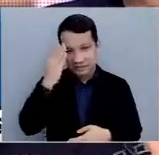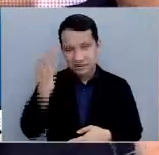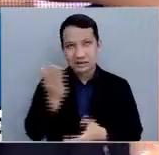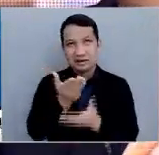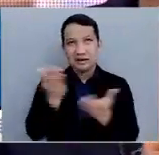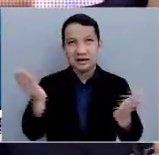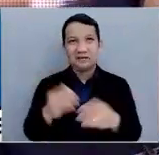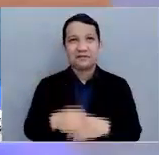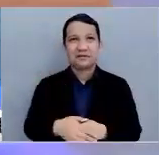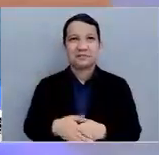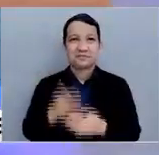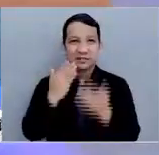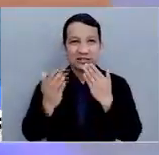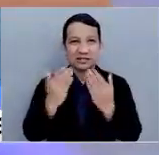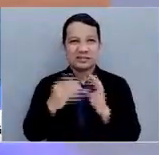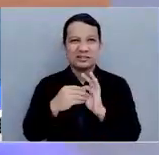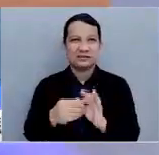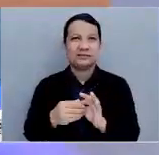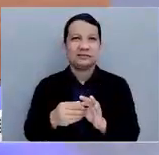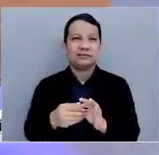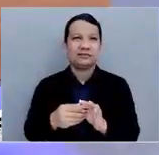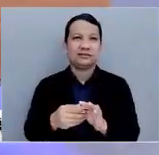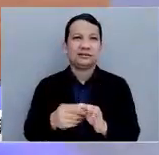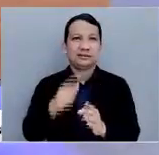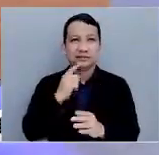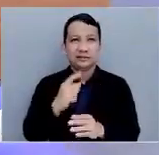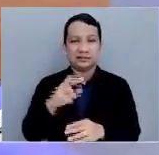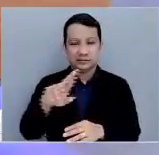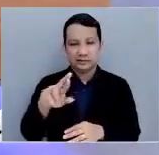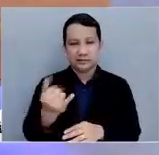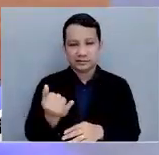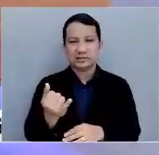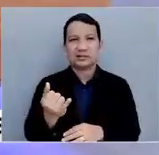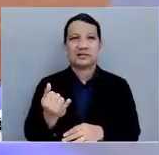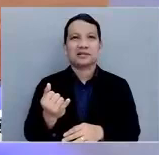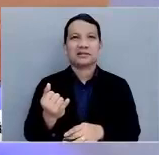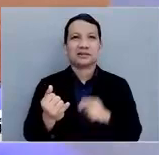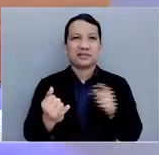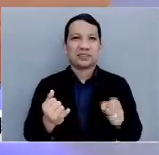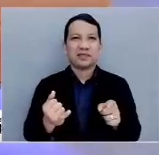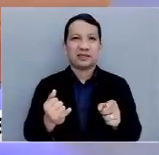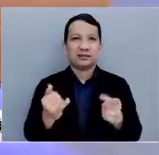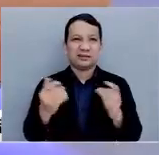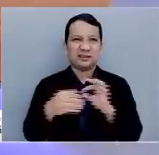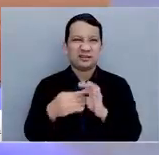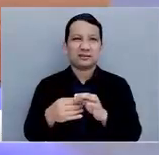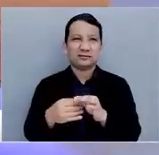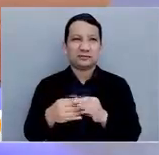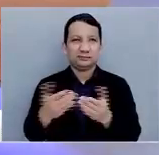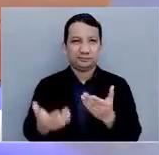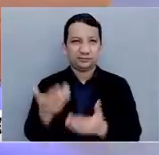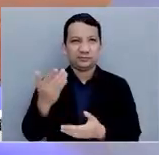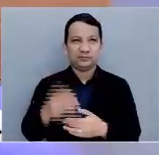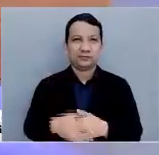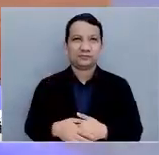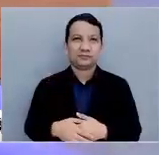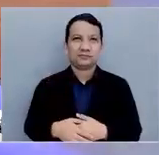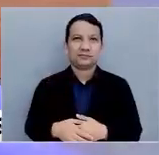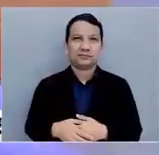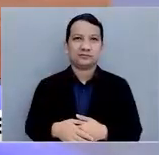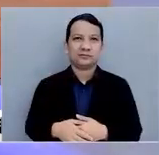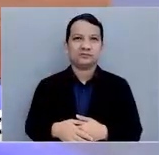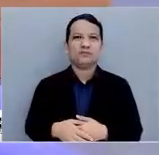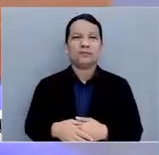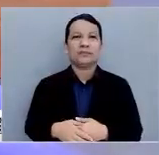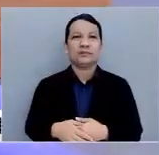sa inyo. Maraming maraming salamat, kapatid RJ. Woo! Dahil binusubo kami ngayong umaga. Thank you.